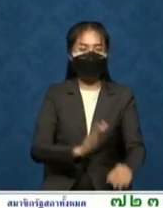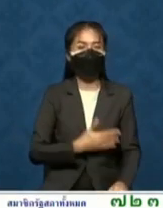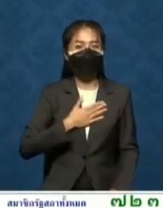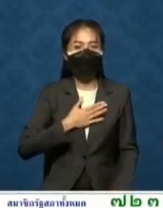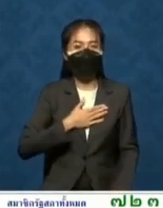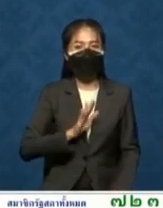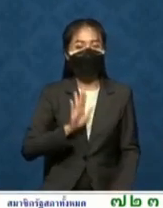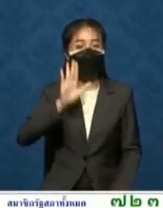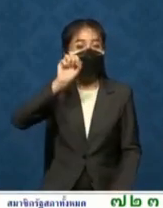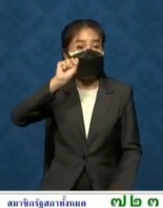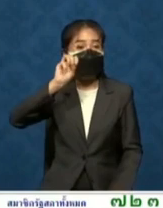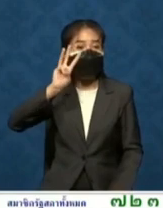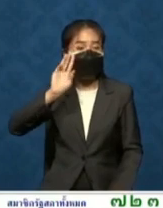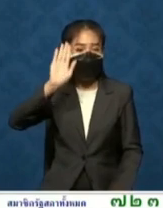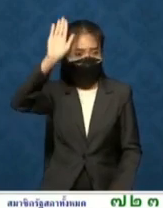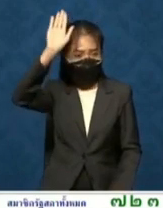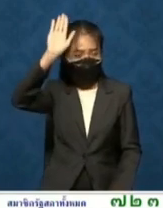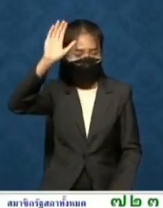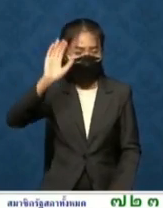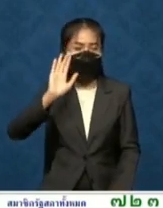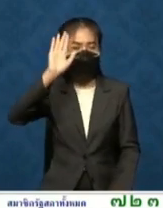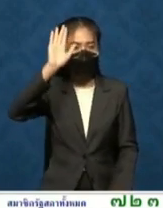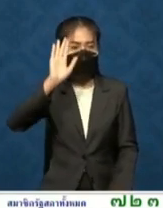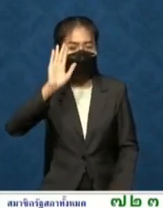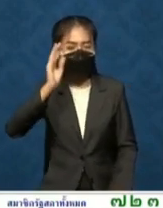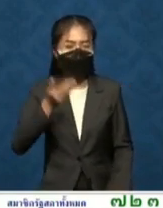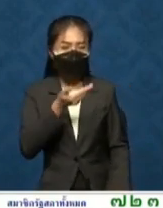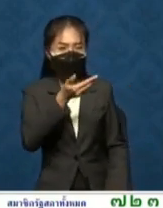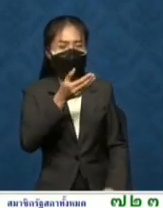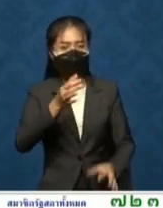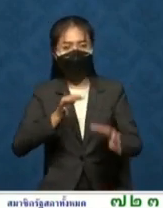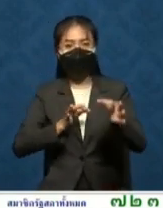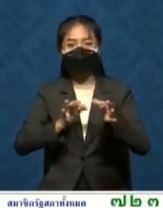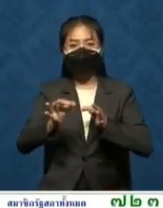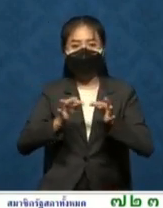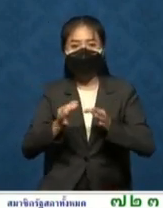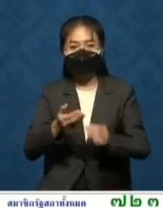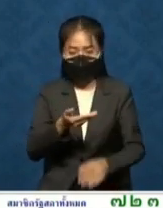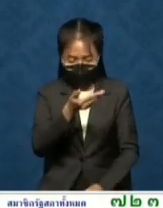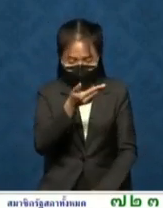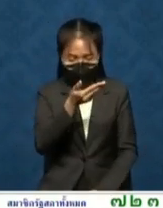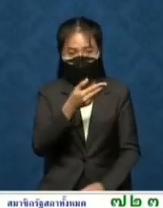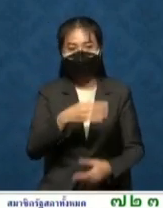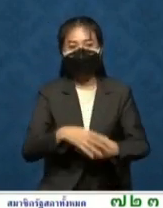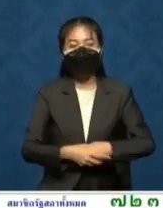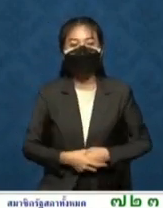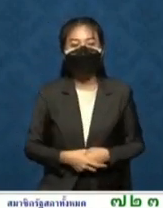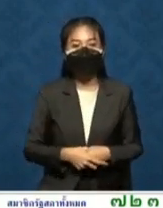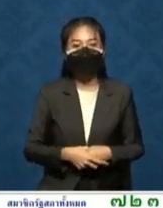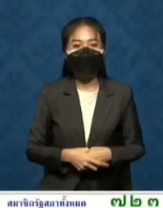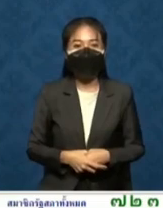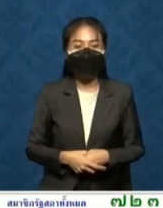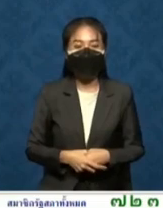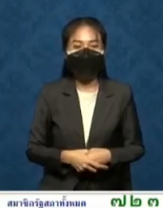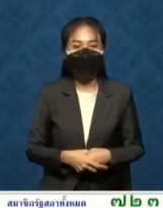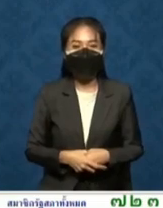ท่านประธานครับขอชี้แจงครับกิติศักดิ์ครับเสียหายครับ ครับเชิญนะ ท่านประธานครับกิตติศักดิ์ครับ